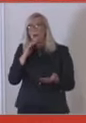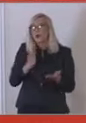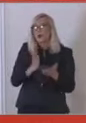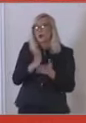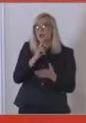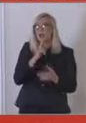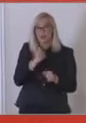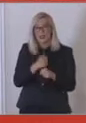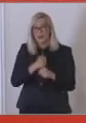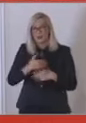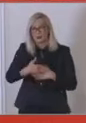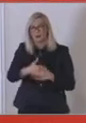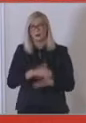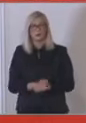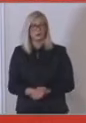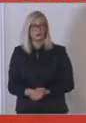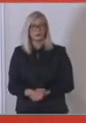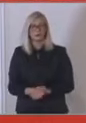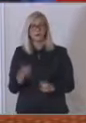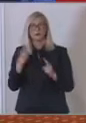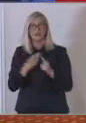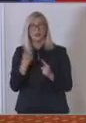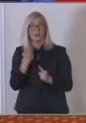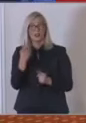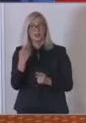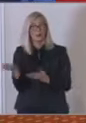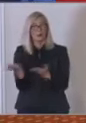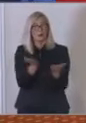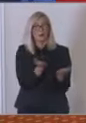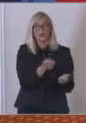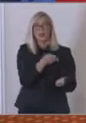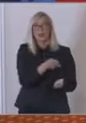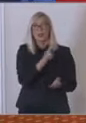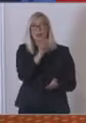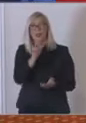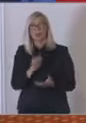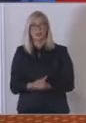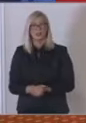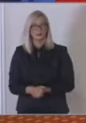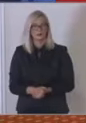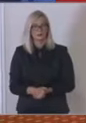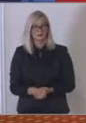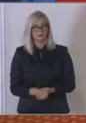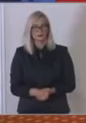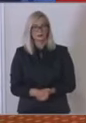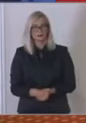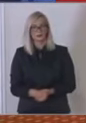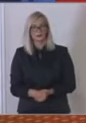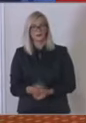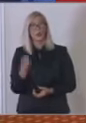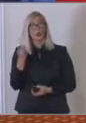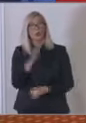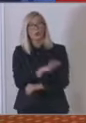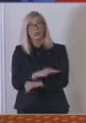kemi mjaft perspektiva në të cilat dhe të bashkëpunojmë. Televizionin 21 urdhëroni me pyetjen tuaj.